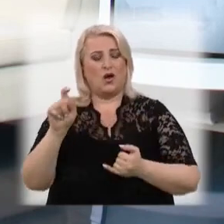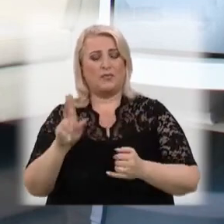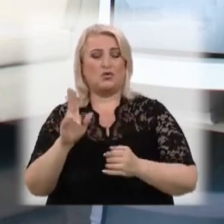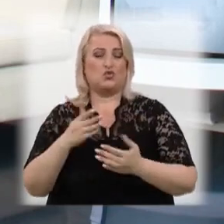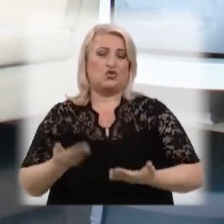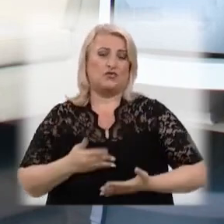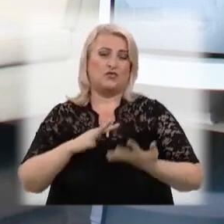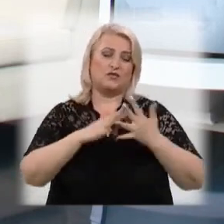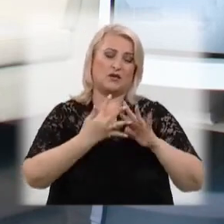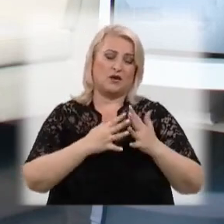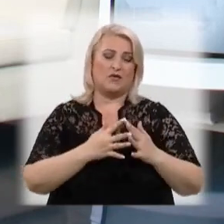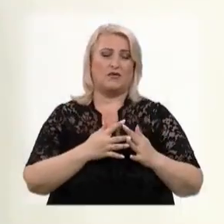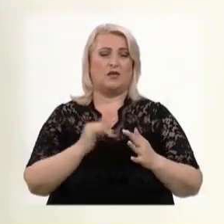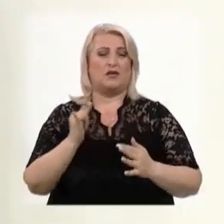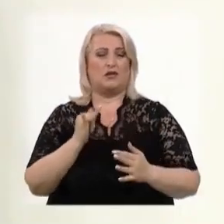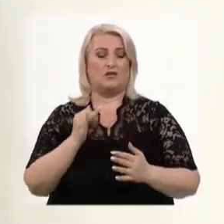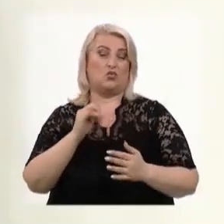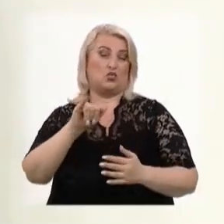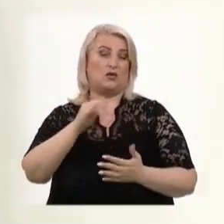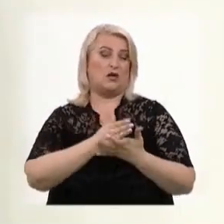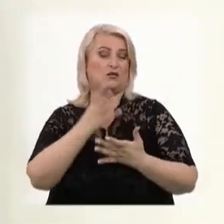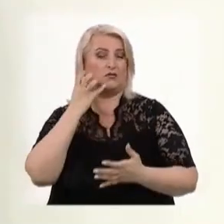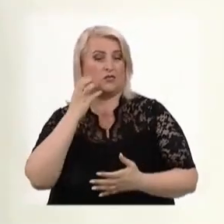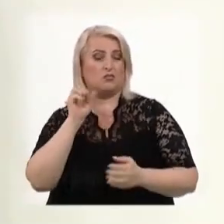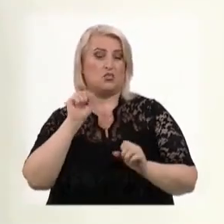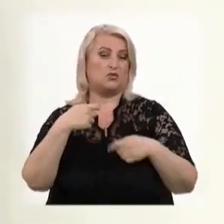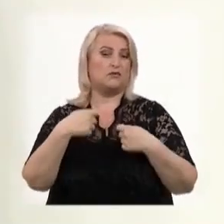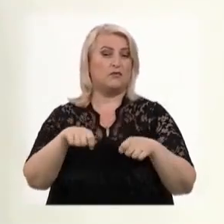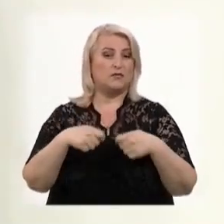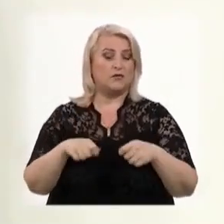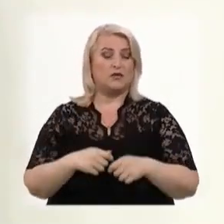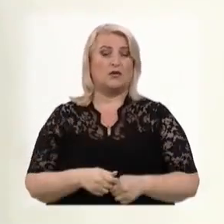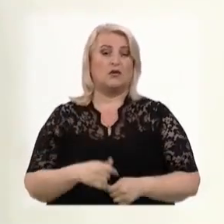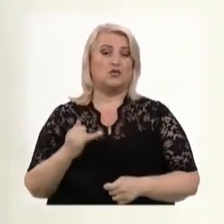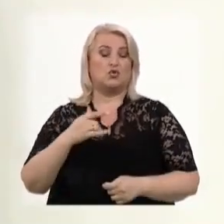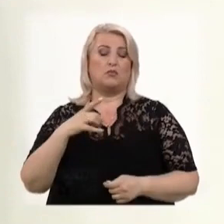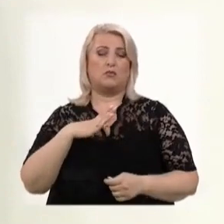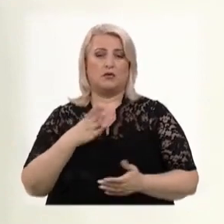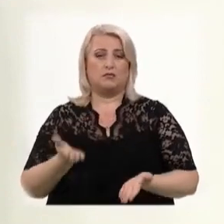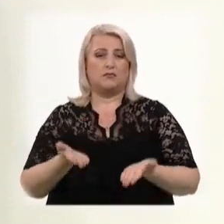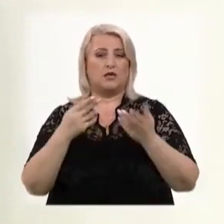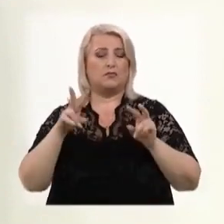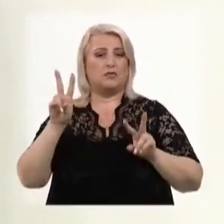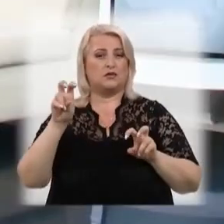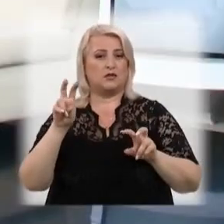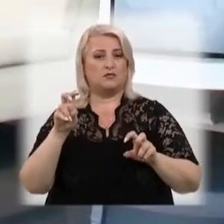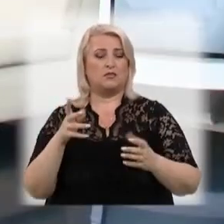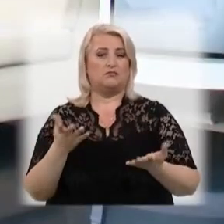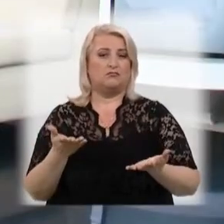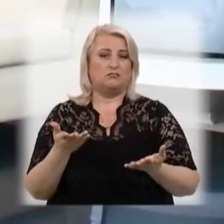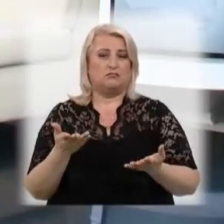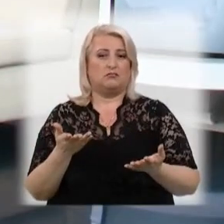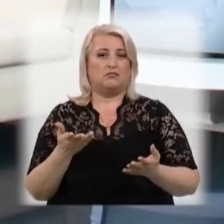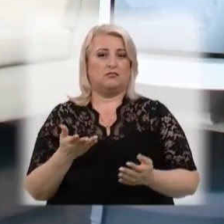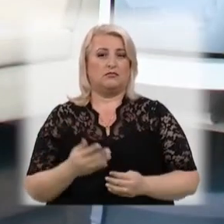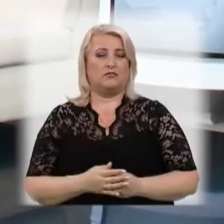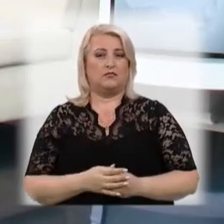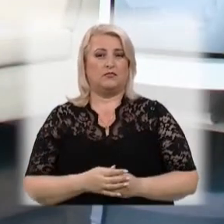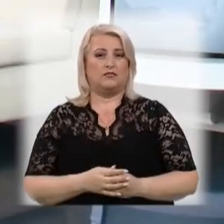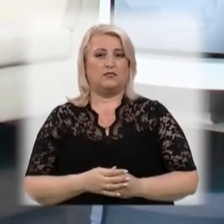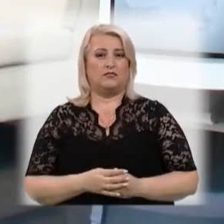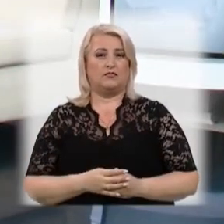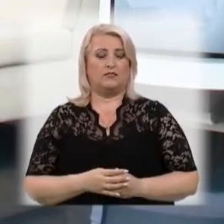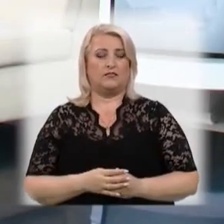galbenă și au mere și poți să le vândă și ca am abordat tot nu aveam cum să elucidăm întrec